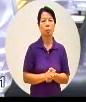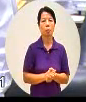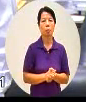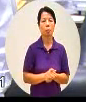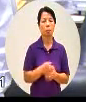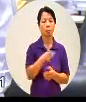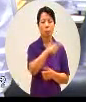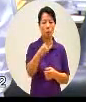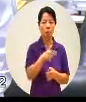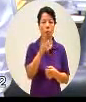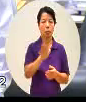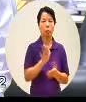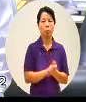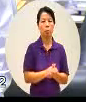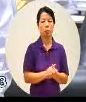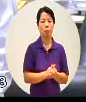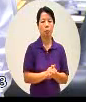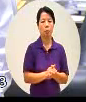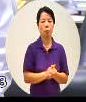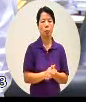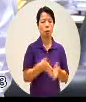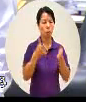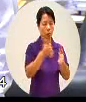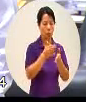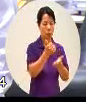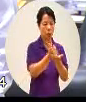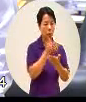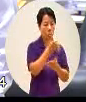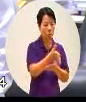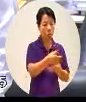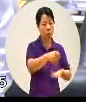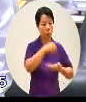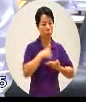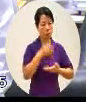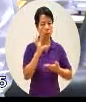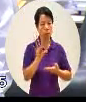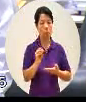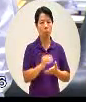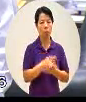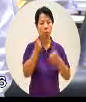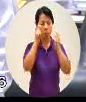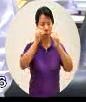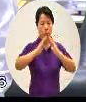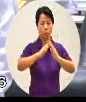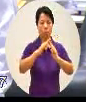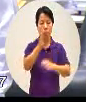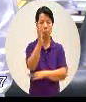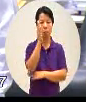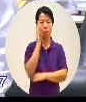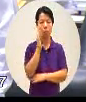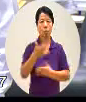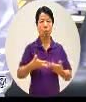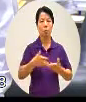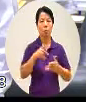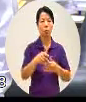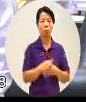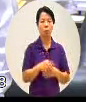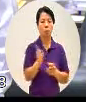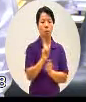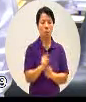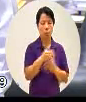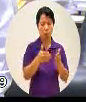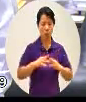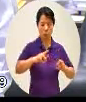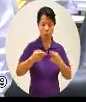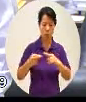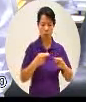们有在向他们请益吗？我们整个。高雄市政有哪些需要改进的、